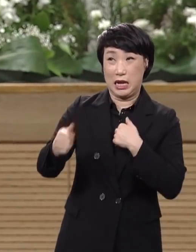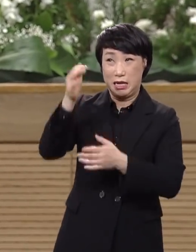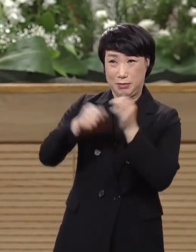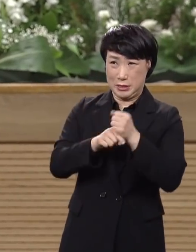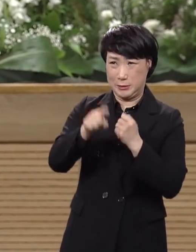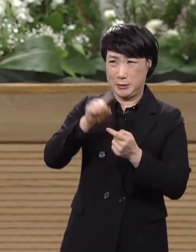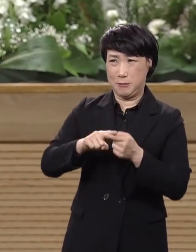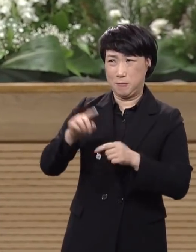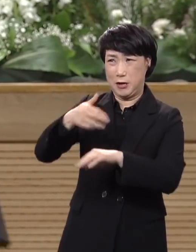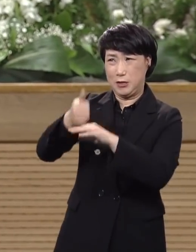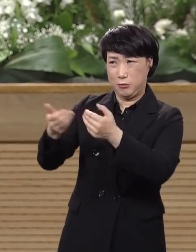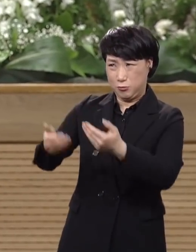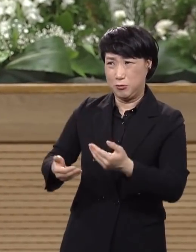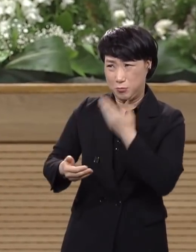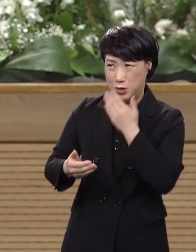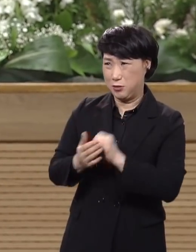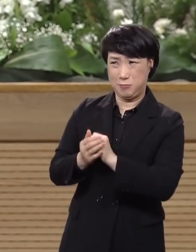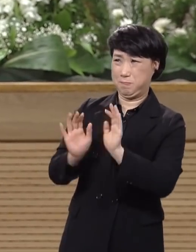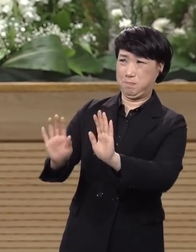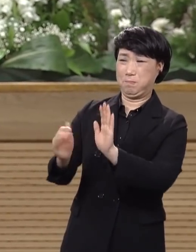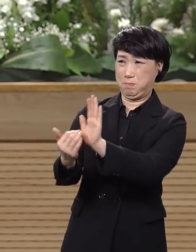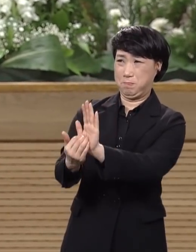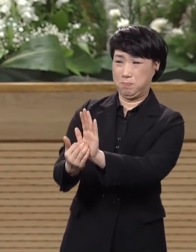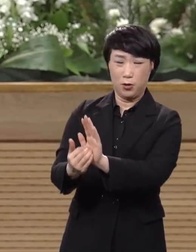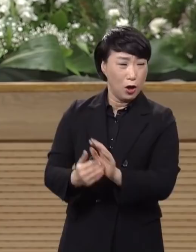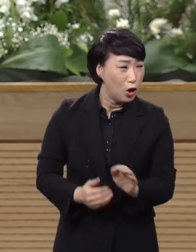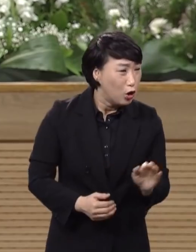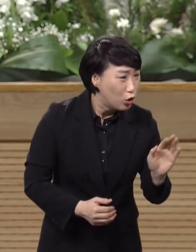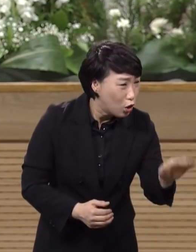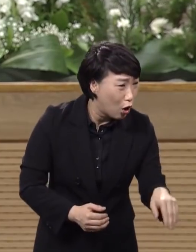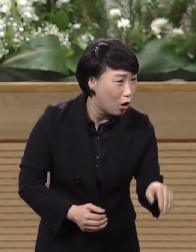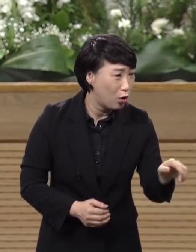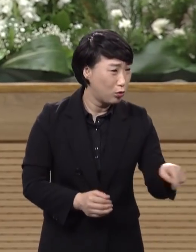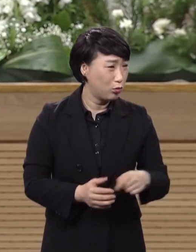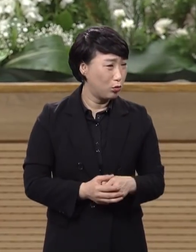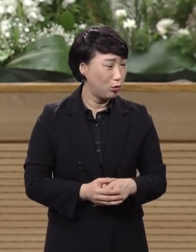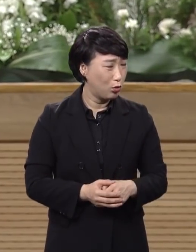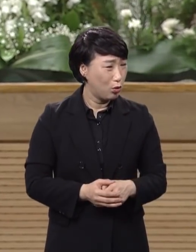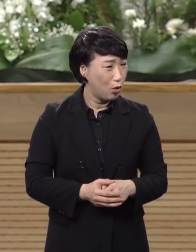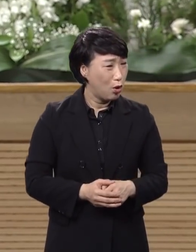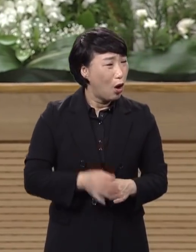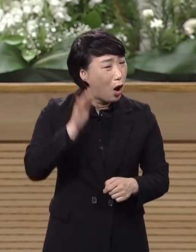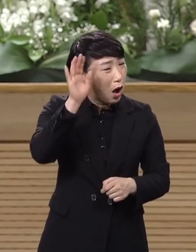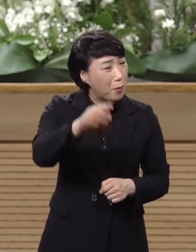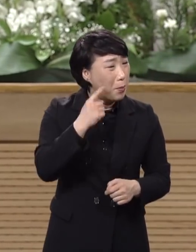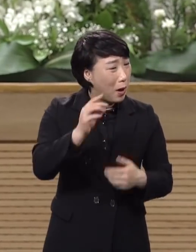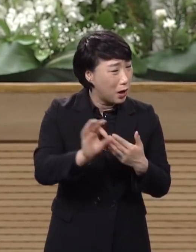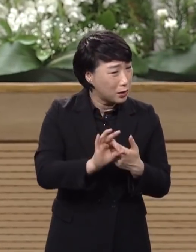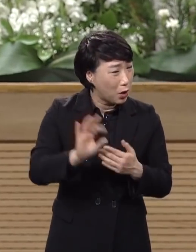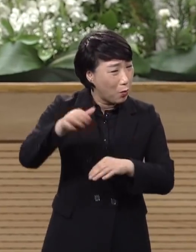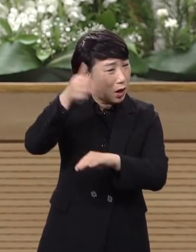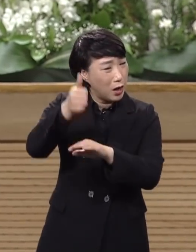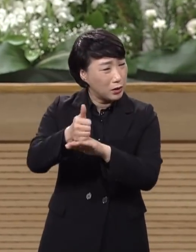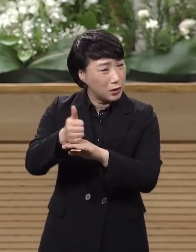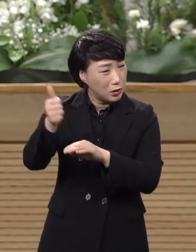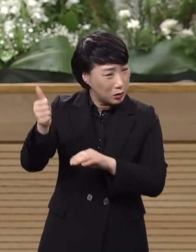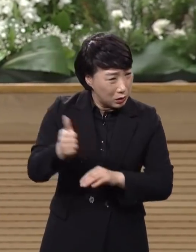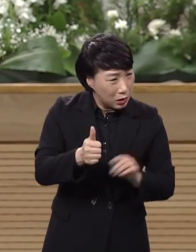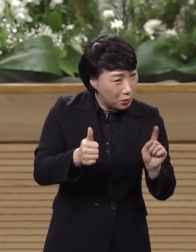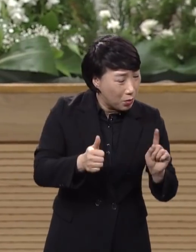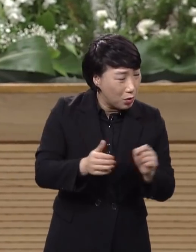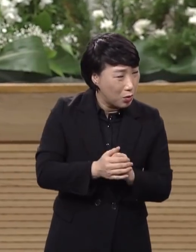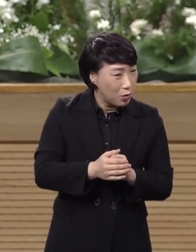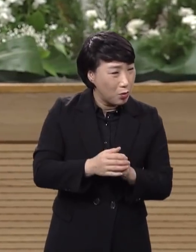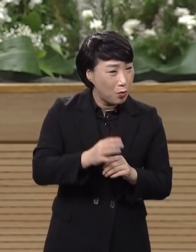거절합니다 라고 말하니까, 야 이놈아, 응? 앞으로 만약에 왕께서